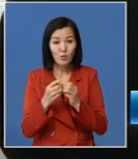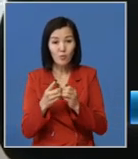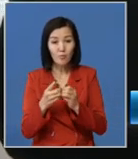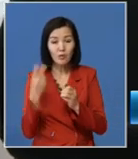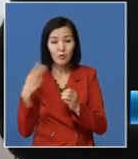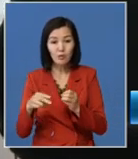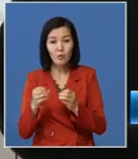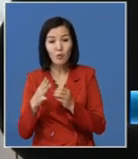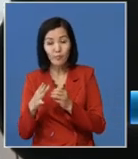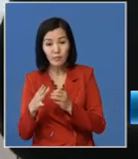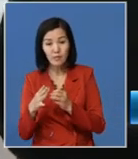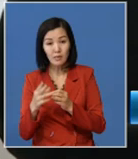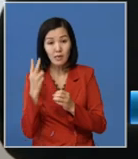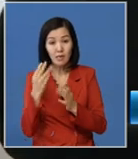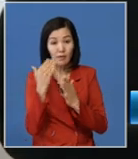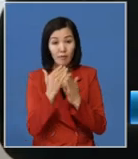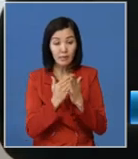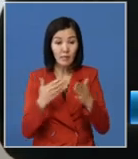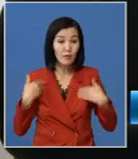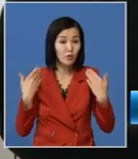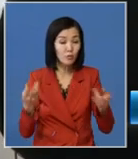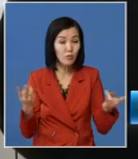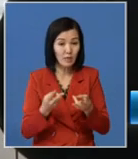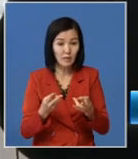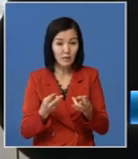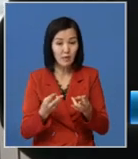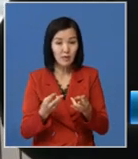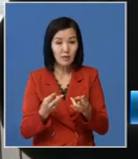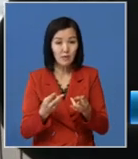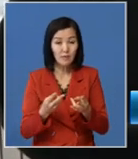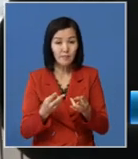11-20-15. Түсінді ма? Сендер айтыңдар. И осыны